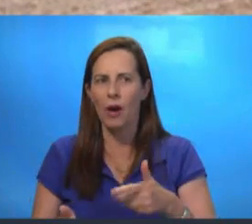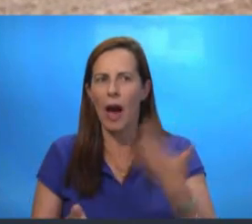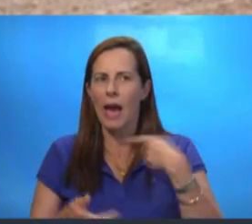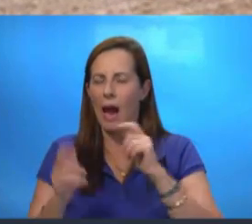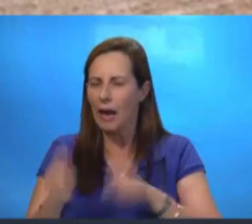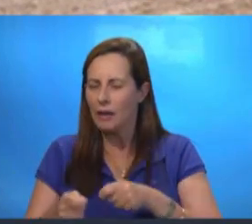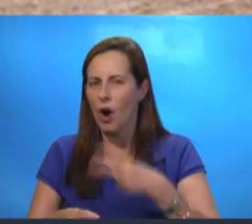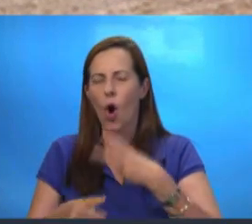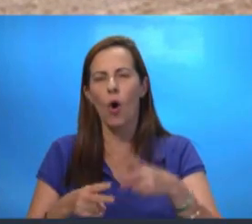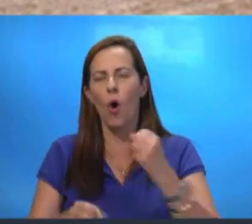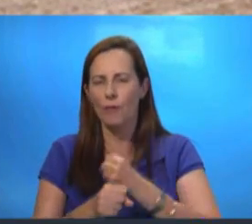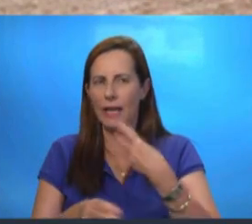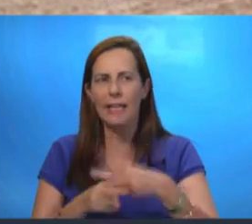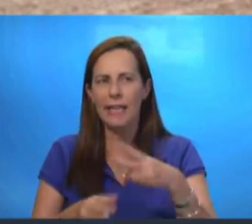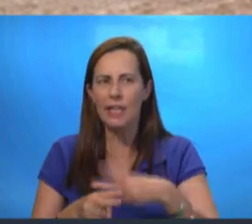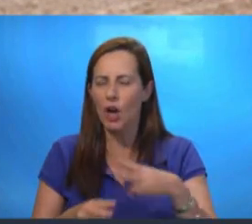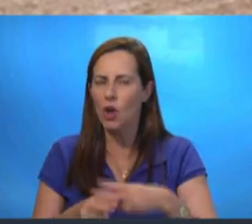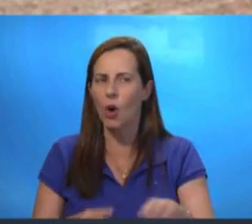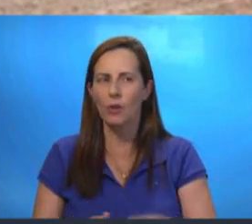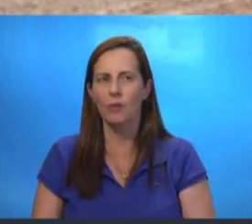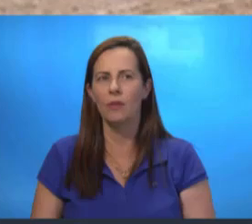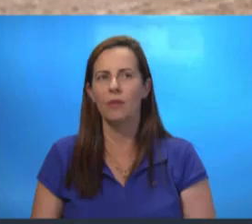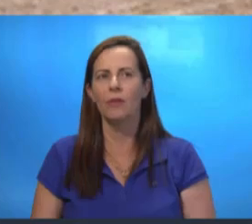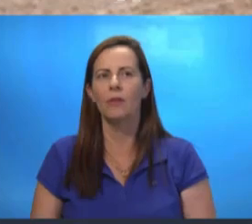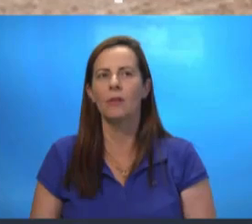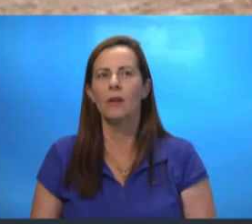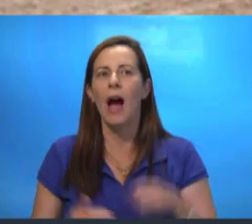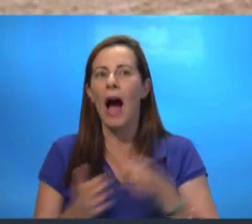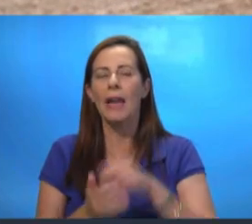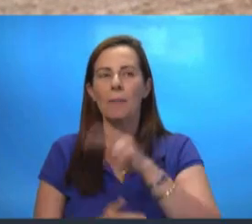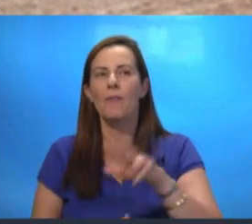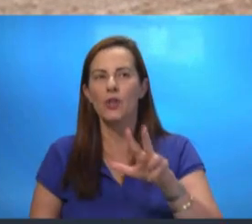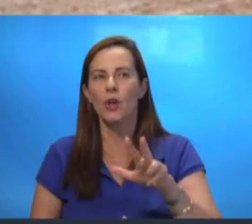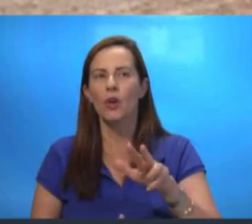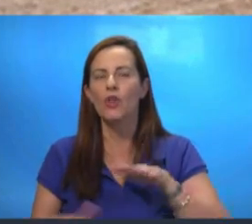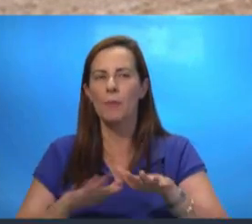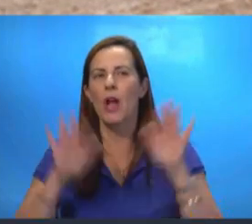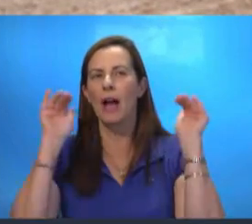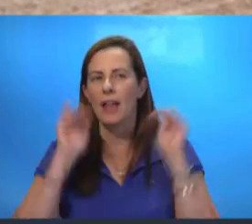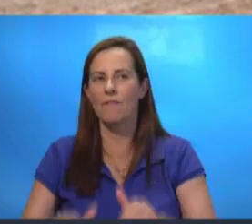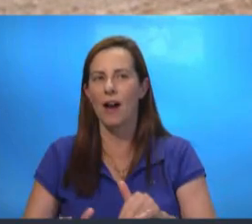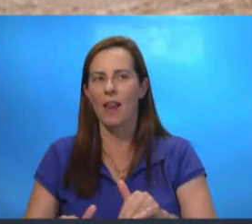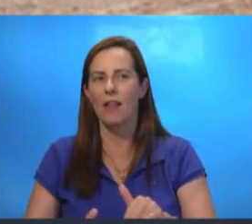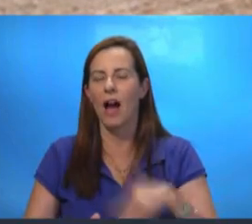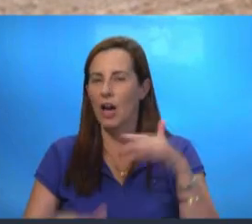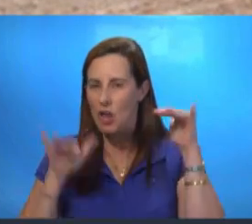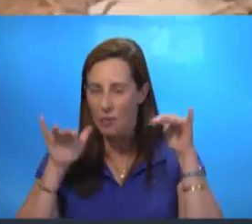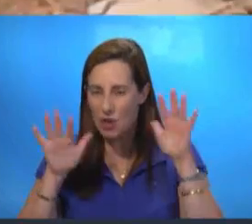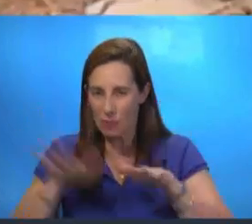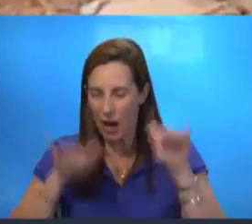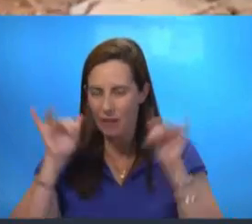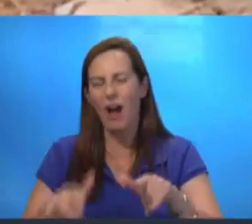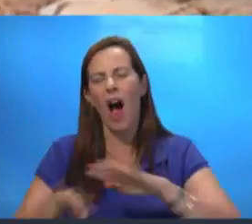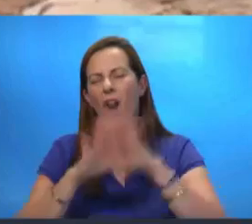اكو تنظيف اكو عمامه تنظيف ايش نظفها لحد 2003 لحد ما يسقط النظام مره سقط النظام